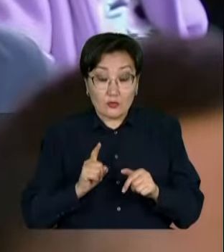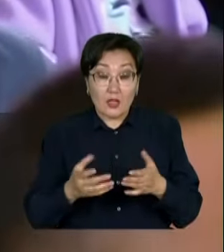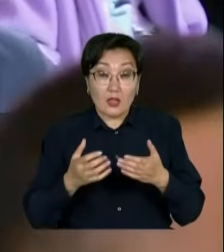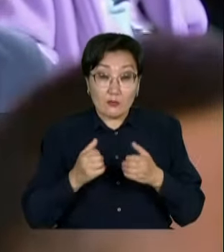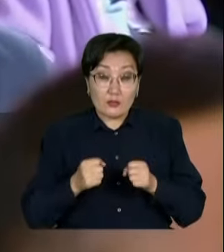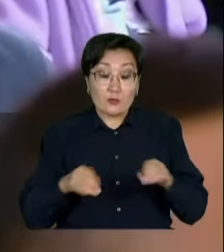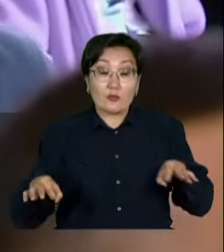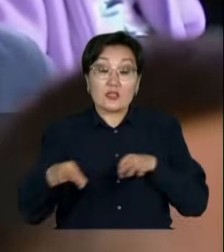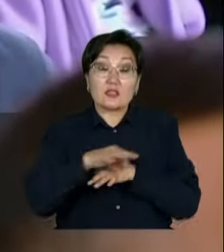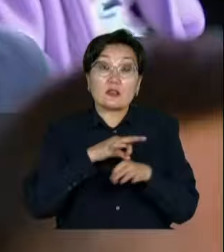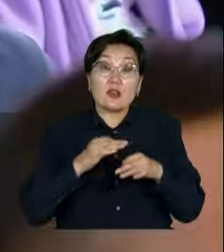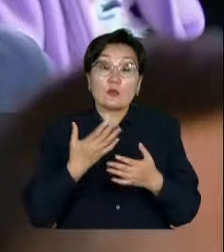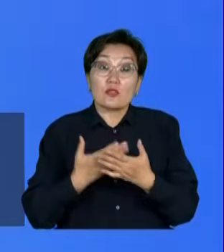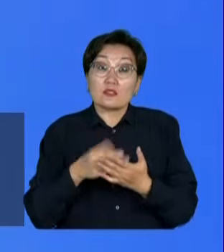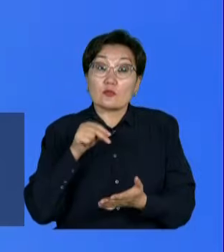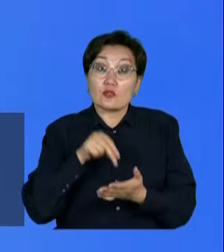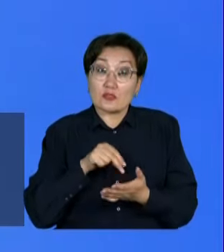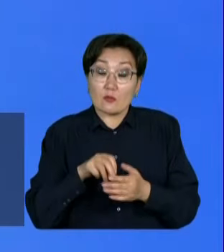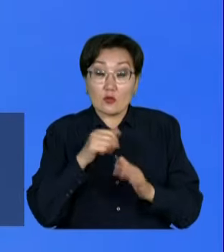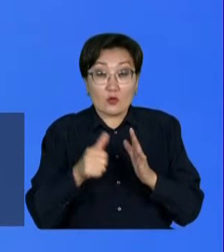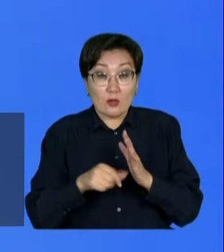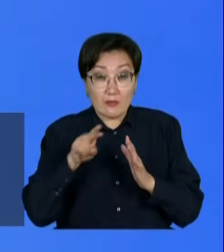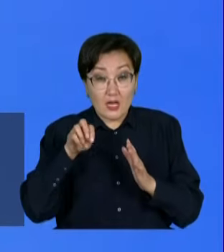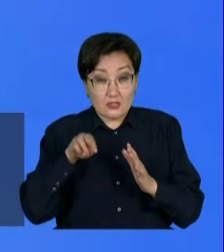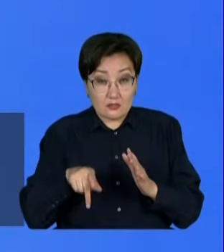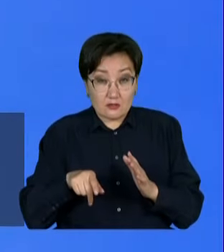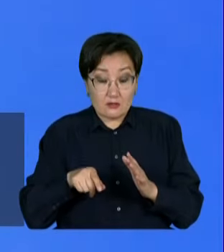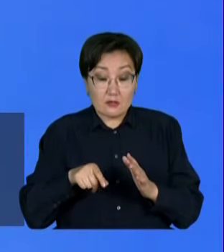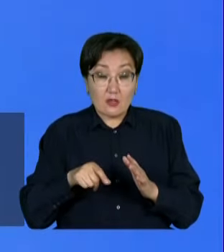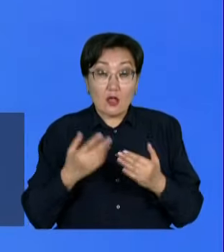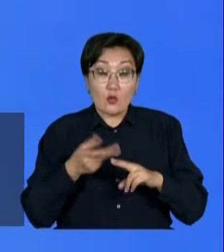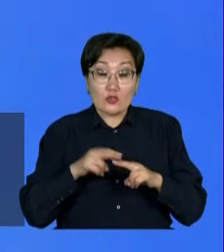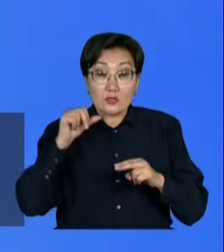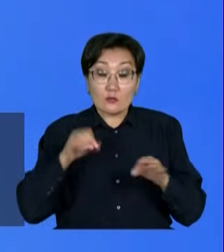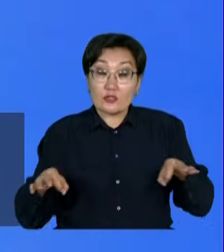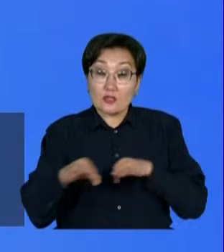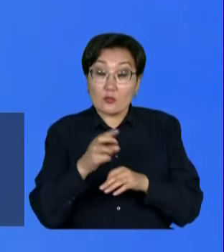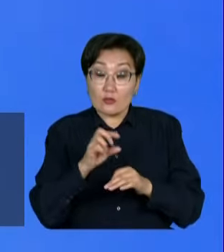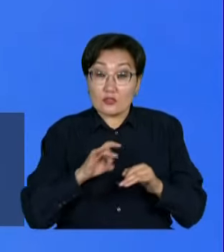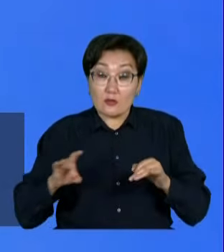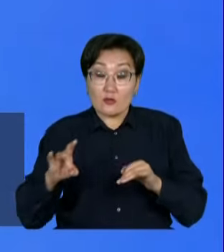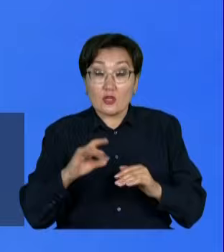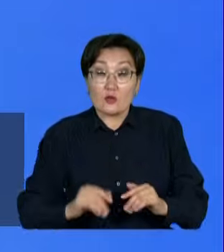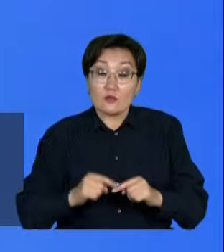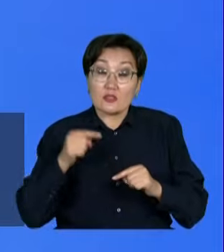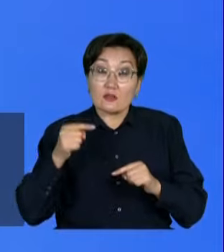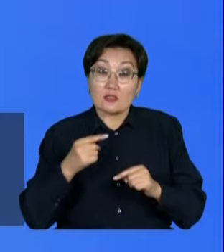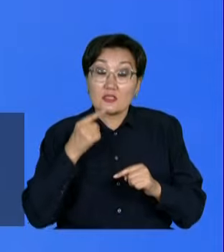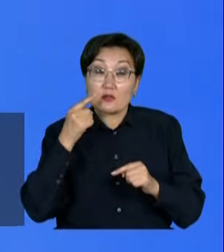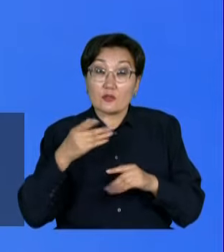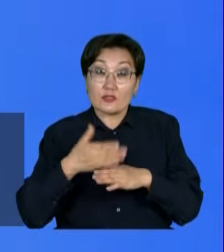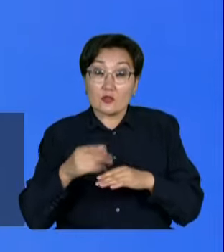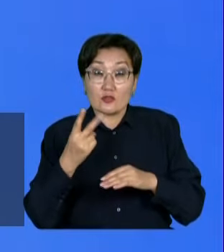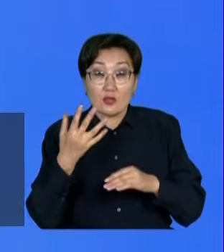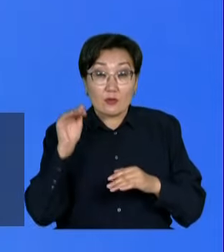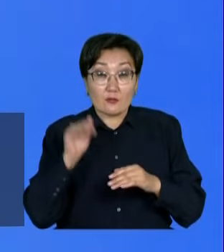Ол проекттің болжамды сомасы 16 миллиард теңге. Осы жобалар Бостандық ауданы жоғарғы бөлігінің